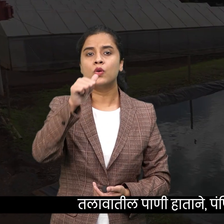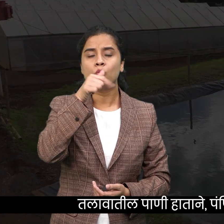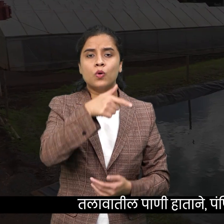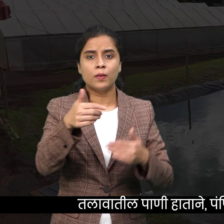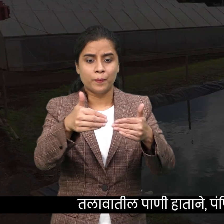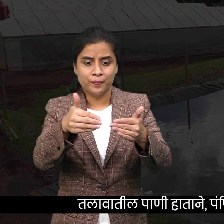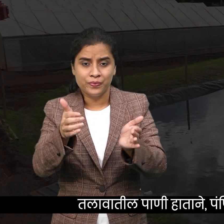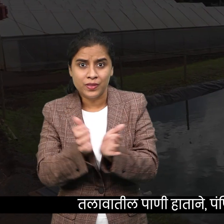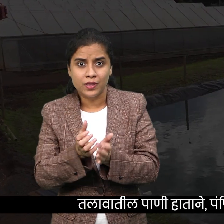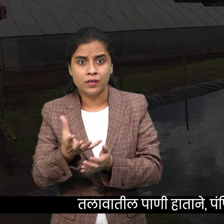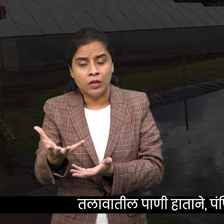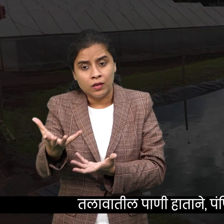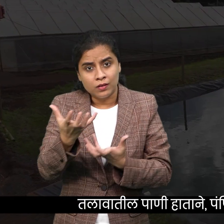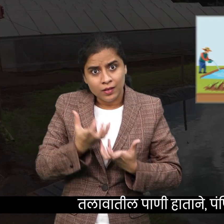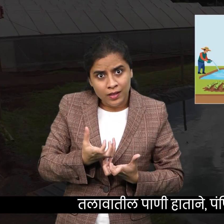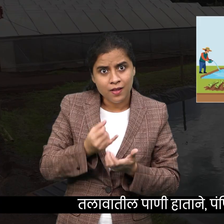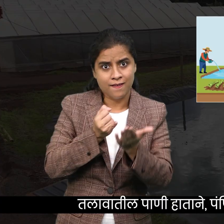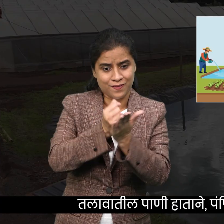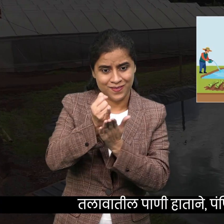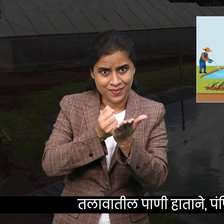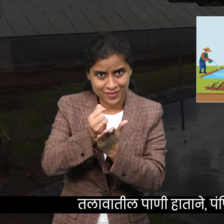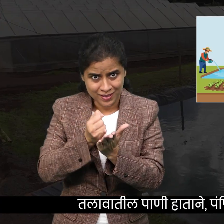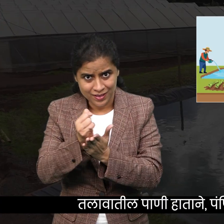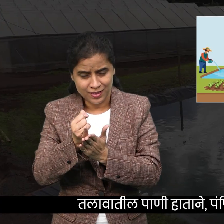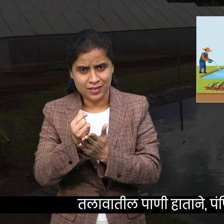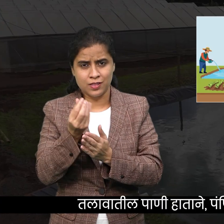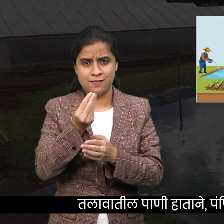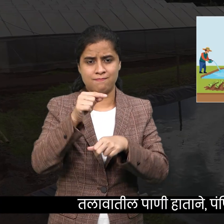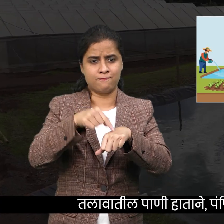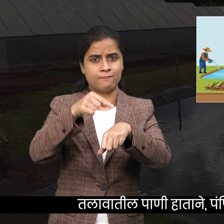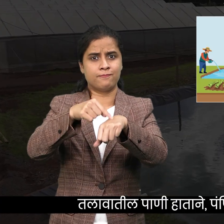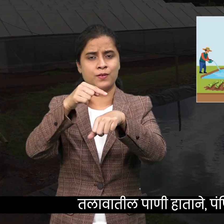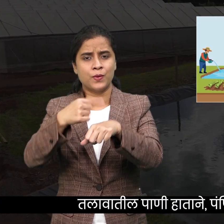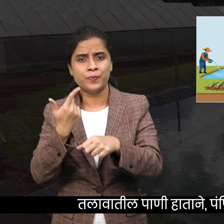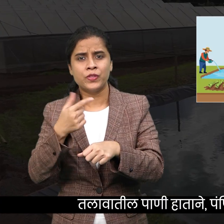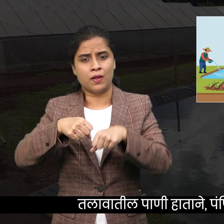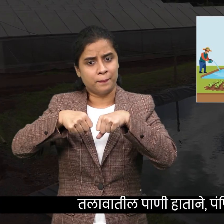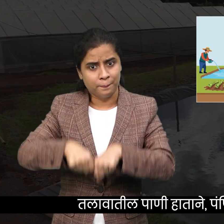तलावातील पाणी हाताने, पंपिंगद्वारे आणि दोन्हीद्वारे शेतात नेले जाते.